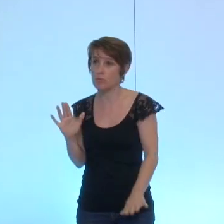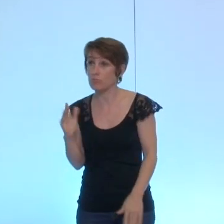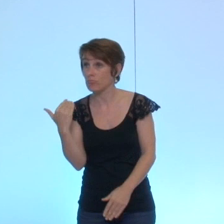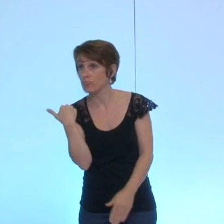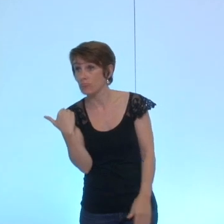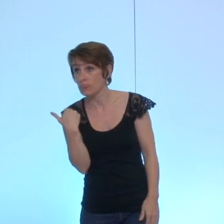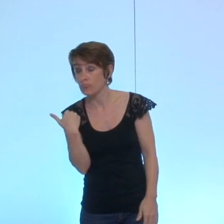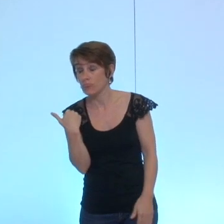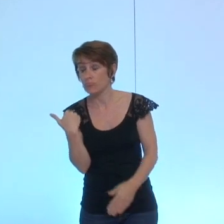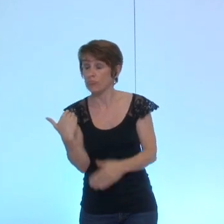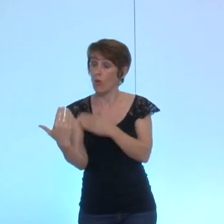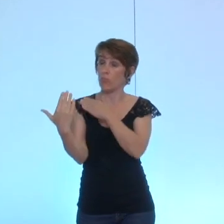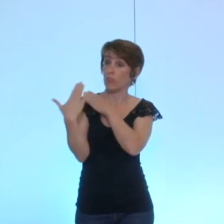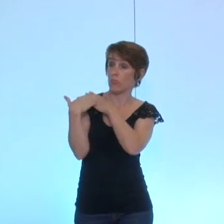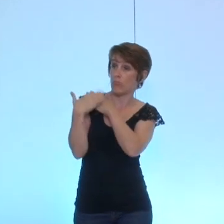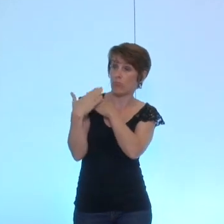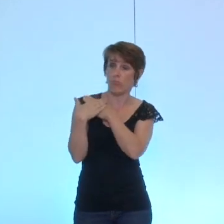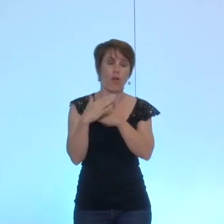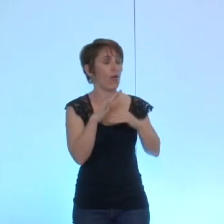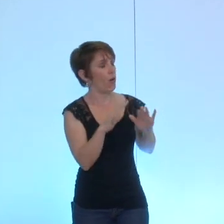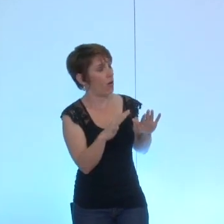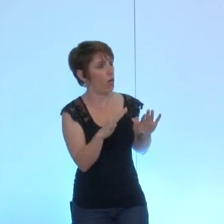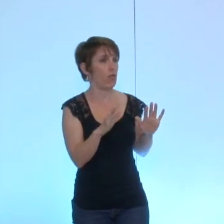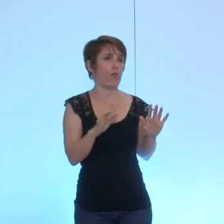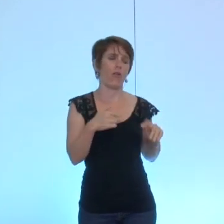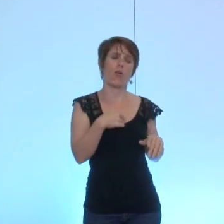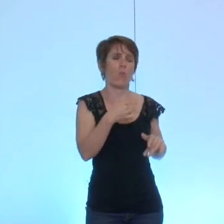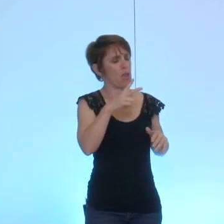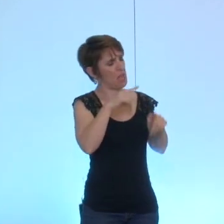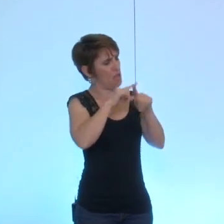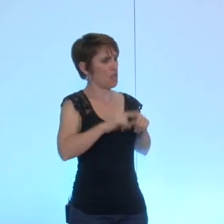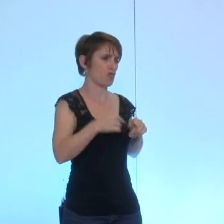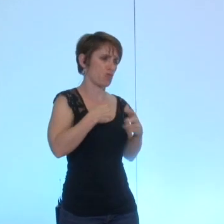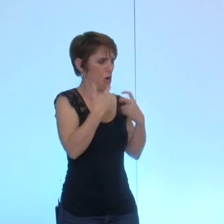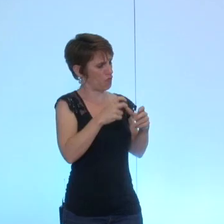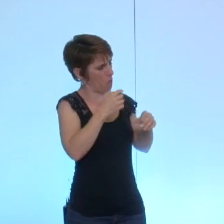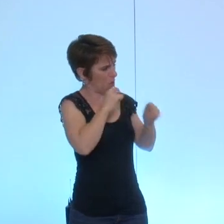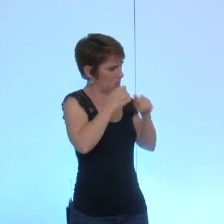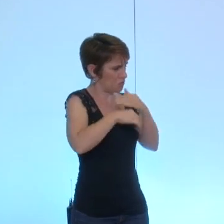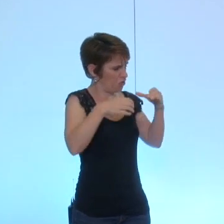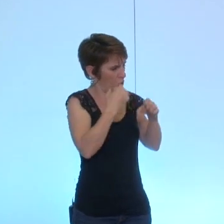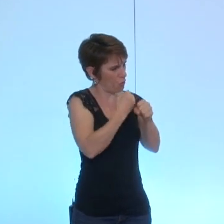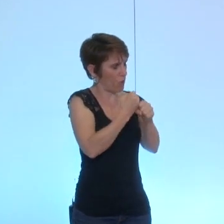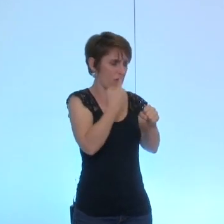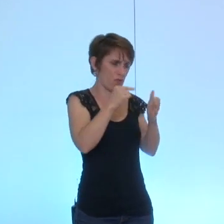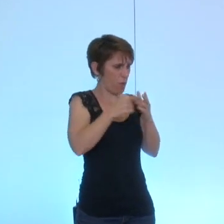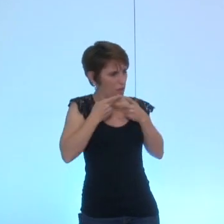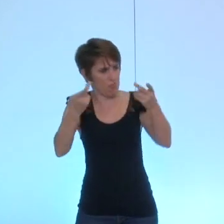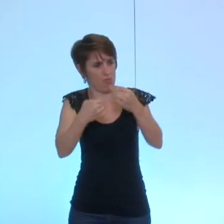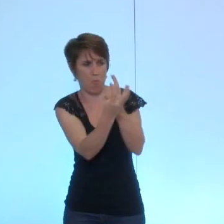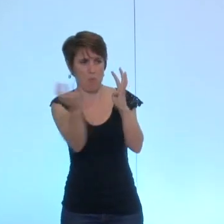vous le faites parfois que vous n'exposiez pas dans ce groupe de travail parce que vous voulez le porter directement sur la place publique et ça se comprend très bien et il n pas de soucis